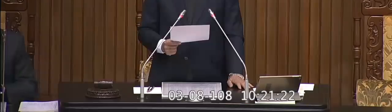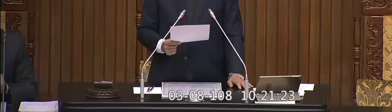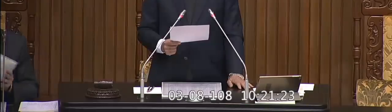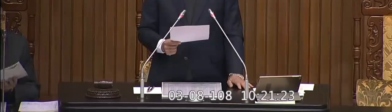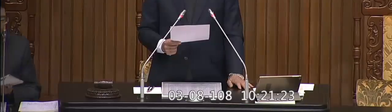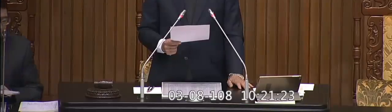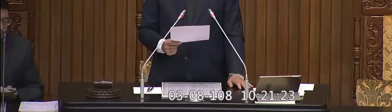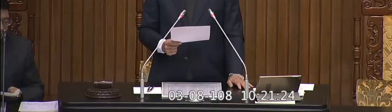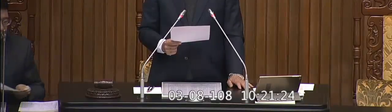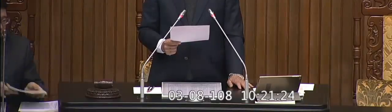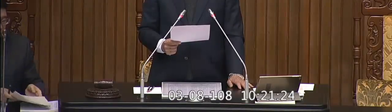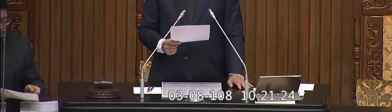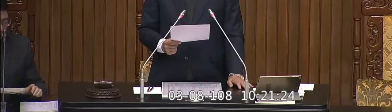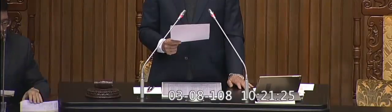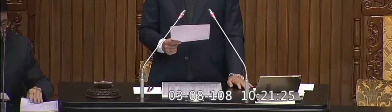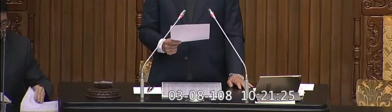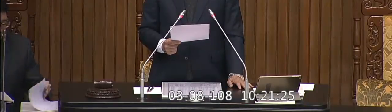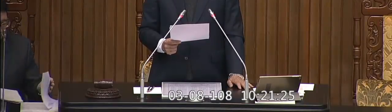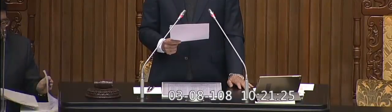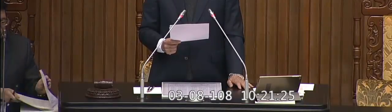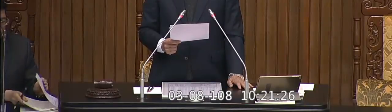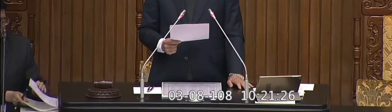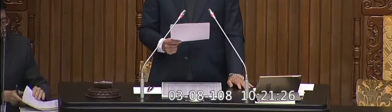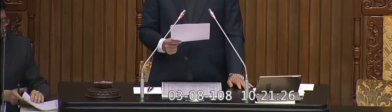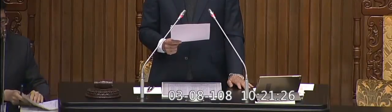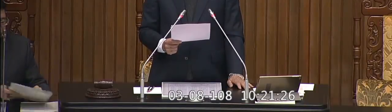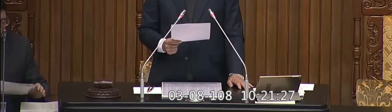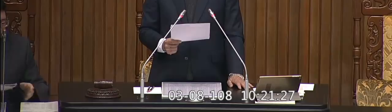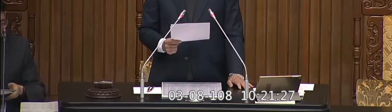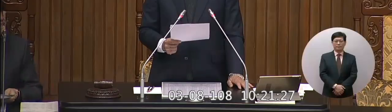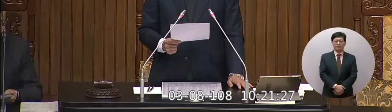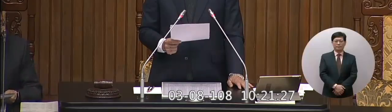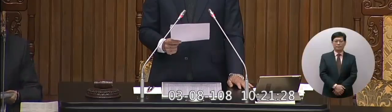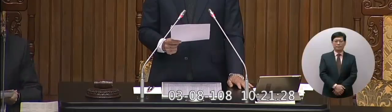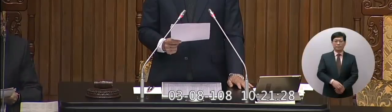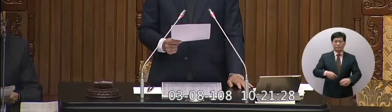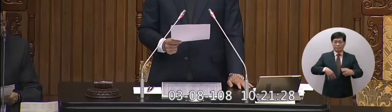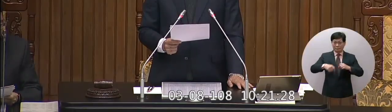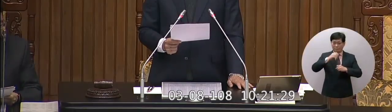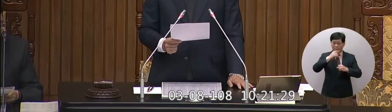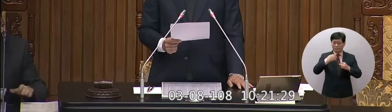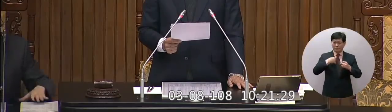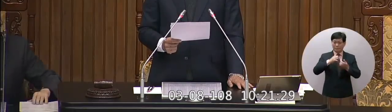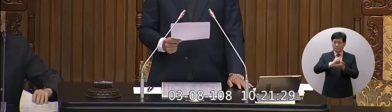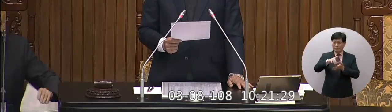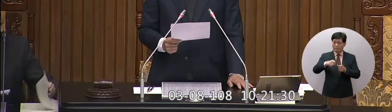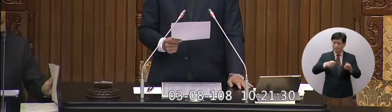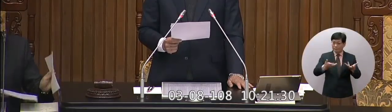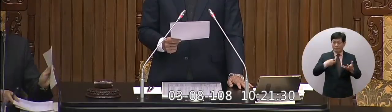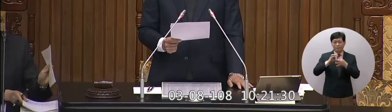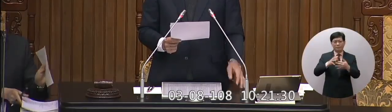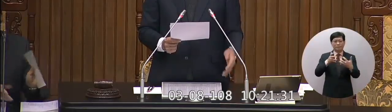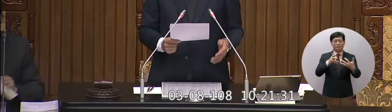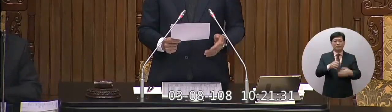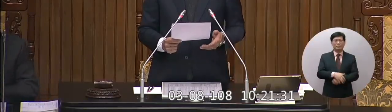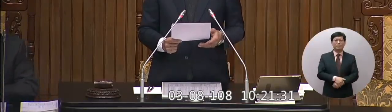发言会现在对行政院院长施政方针及施政报告继续